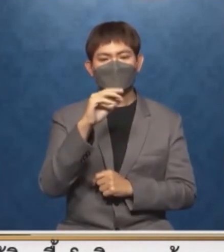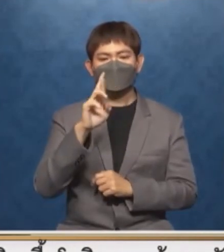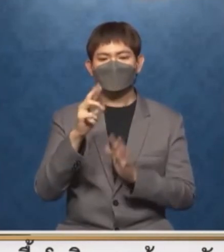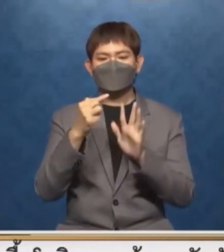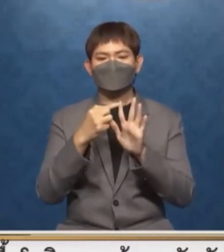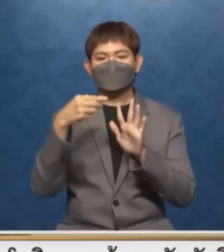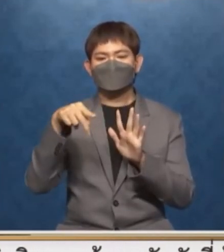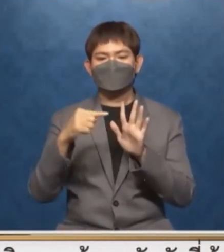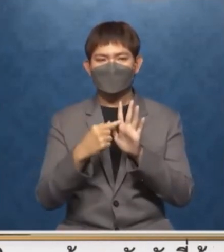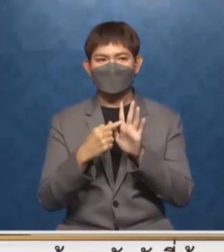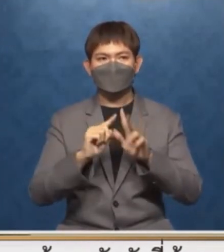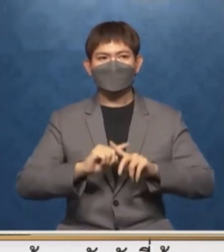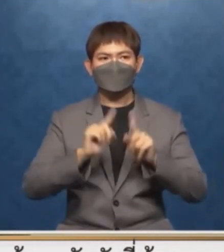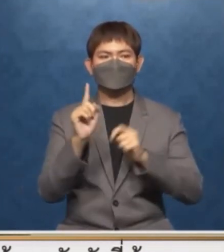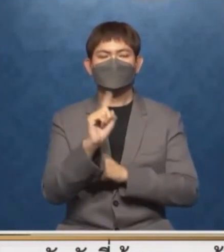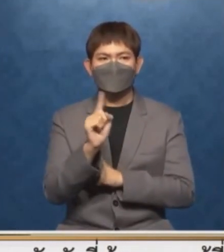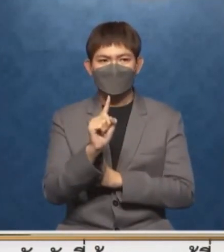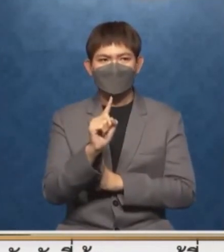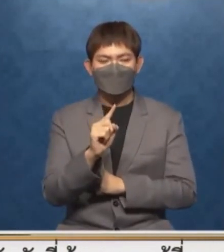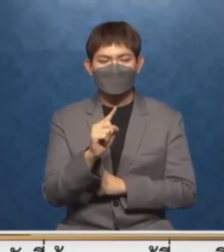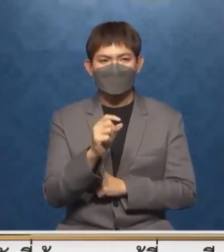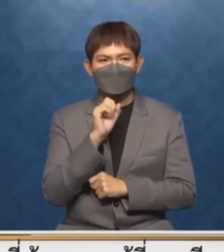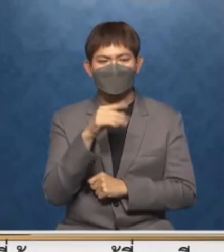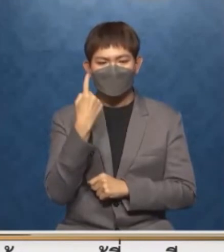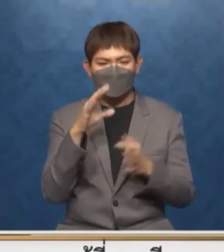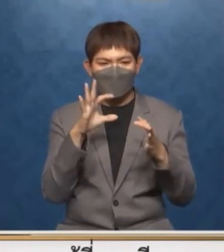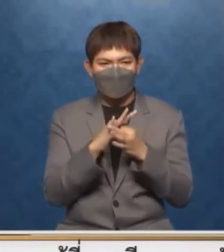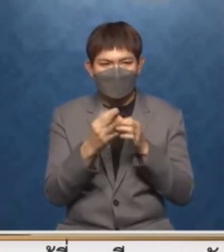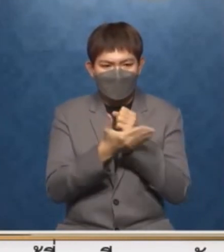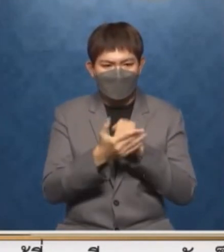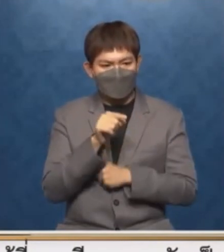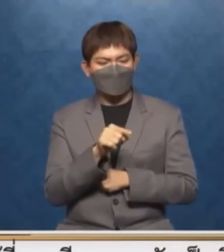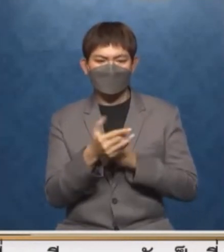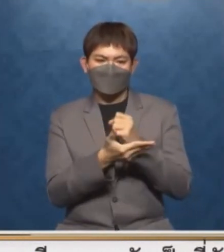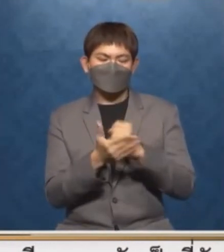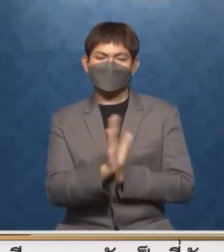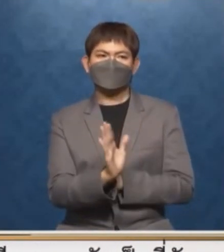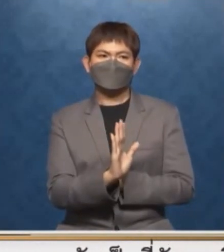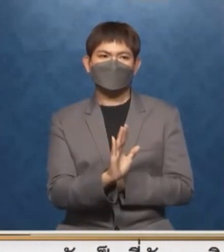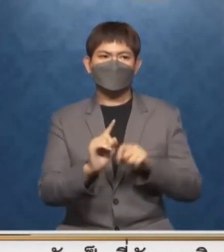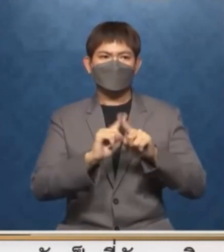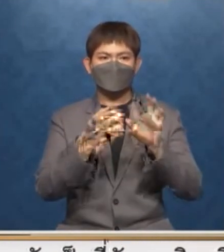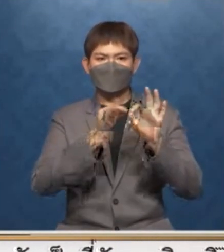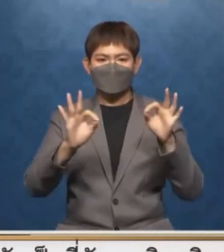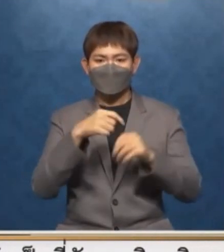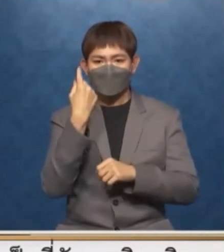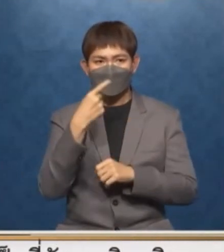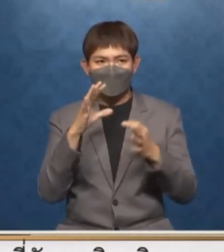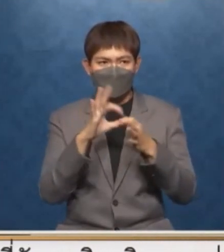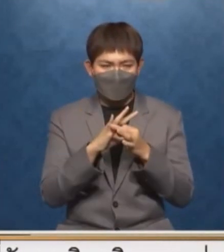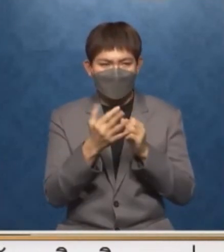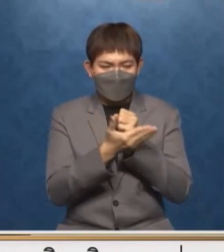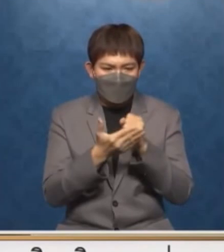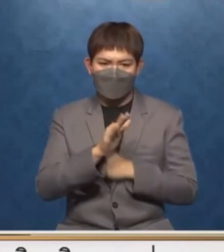เขียนข้อนี้ไว้ทําไมครับว่าคนที่เขาเกี่ยวข้องยาเสพติดก็มันใบกระท่อมมันไม่ใช่ยาเสพติดแล้วอะแต่ท่านไปเขียนล็อกว่าใครที่ยุ่งเกี่ยวกับยาเสพติ